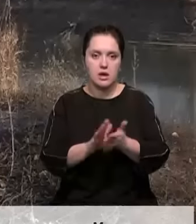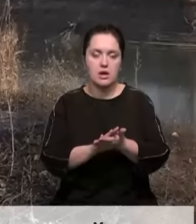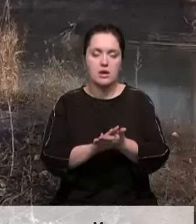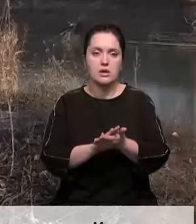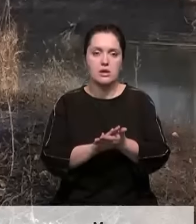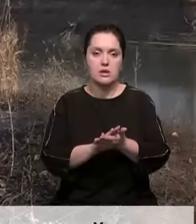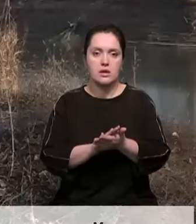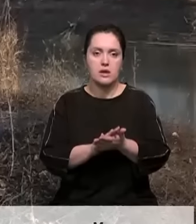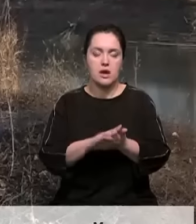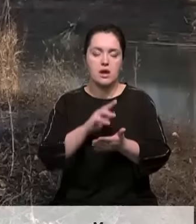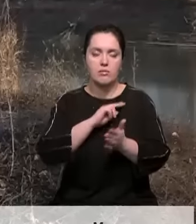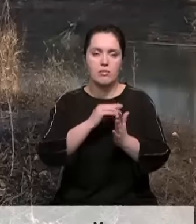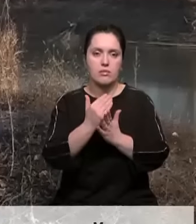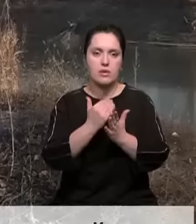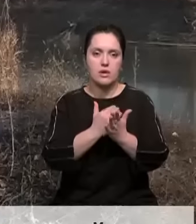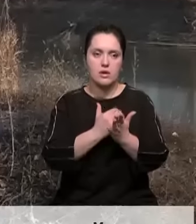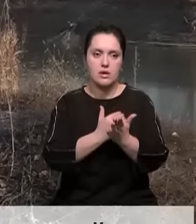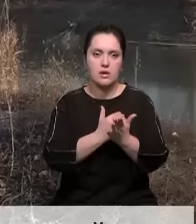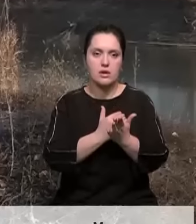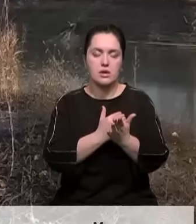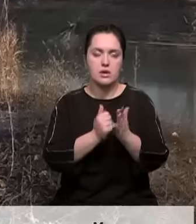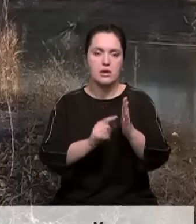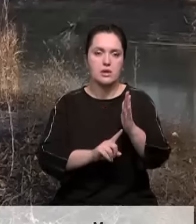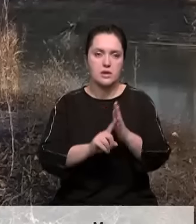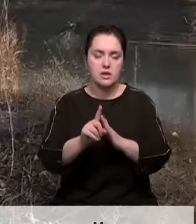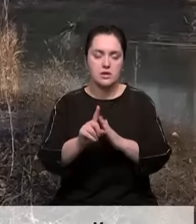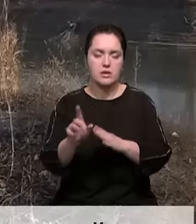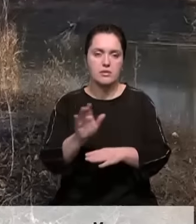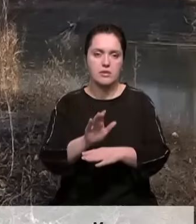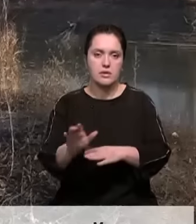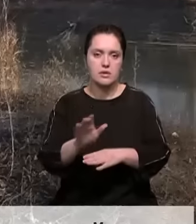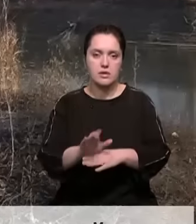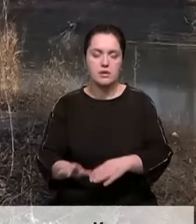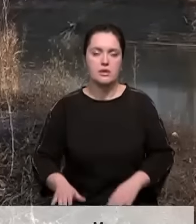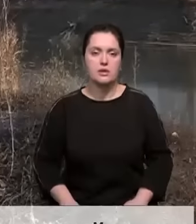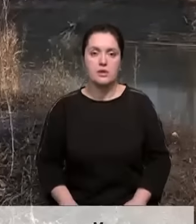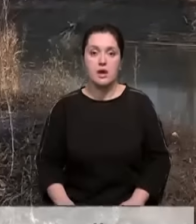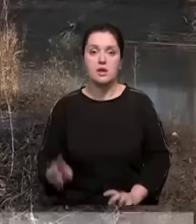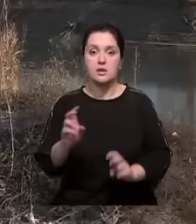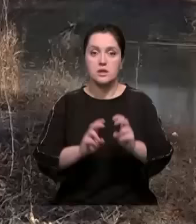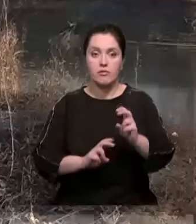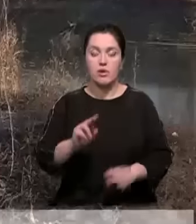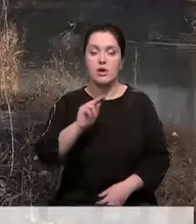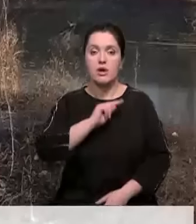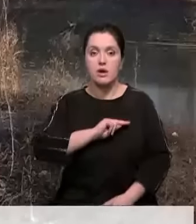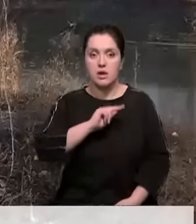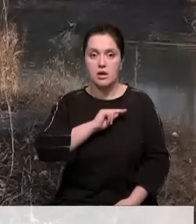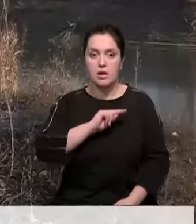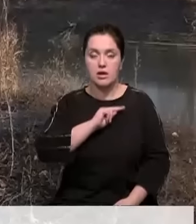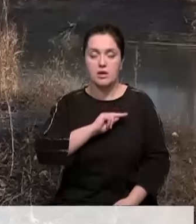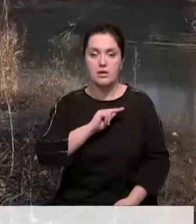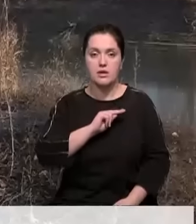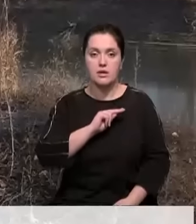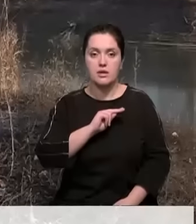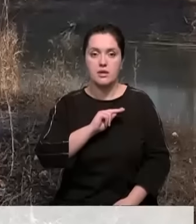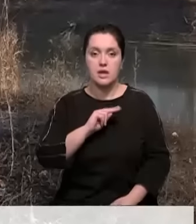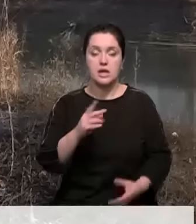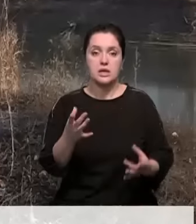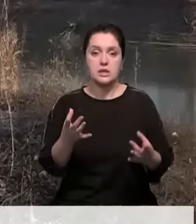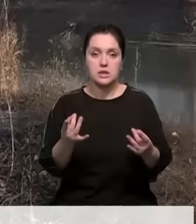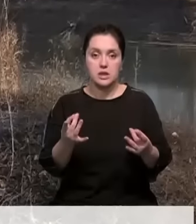и рабочей программы. И запустили свое производство. То есть сейчас у нас завод работает. Эту сырье